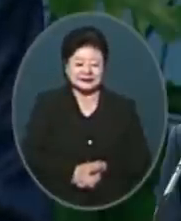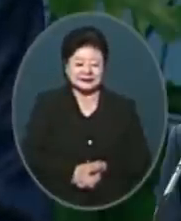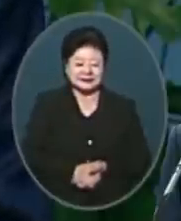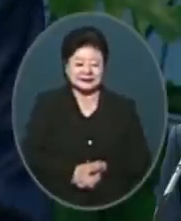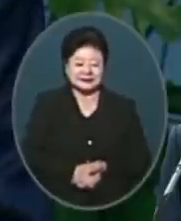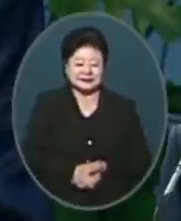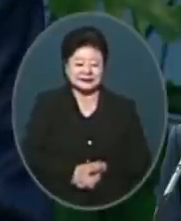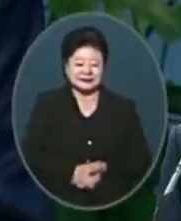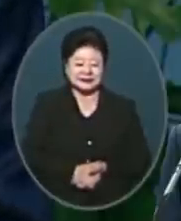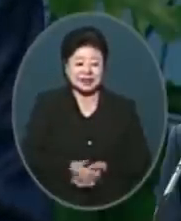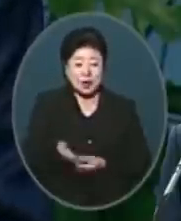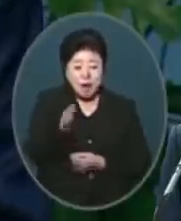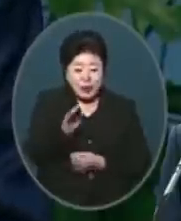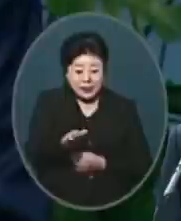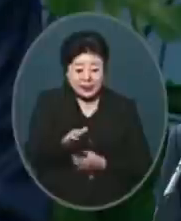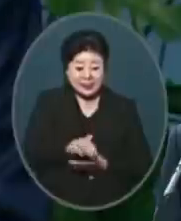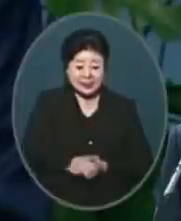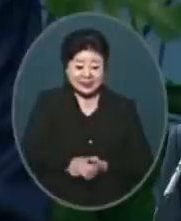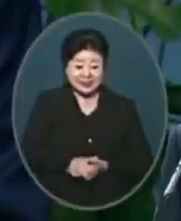그러면